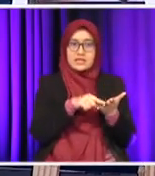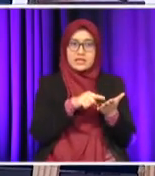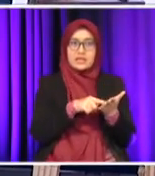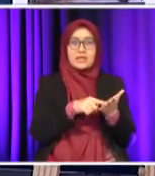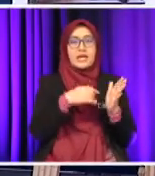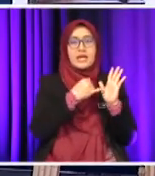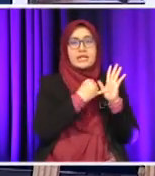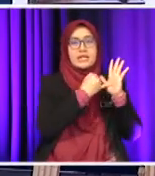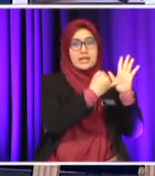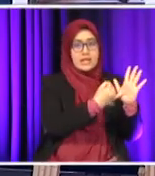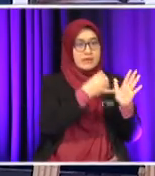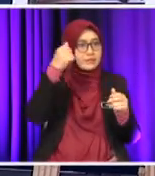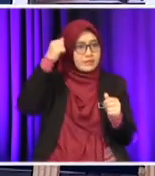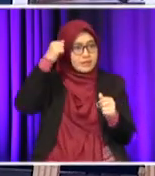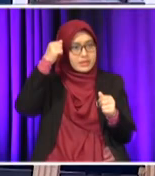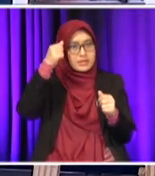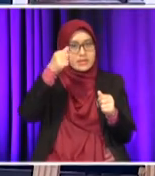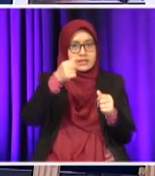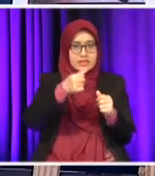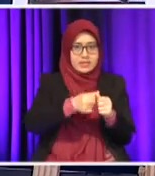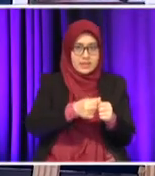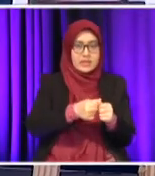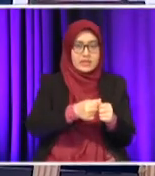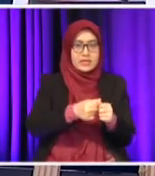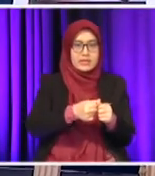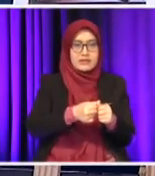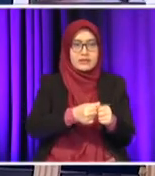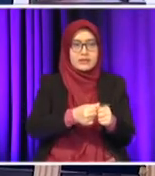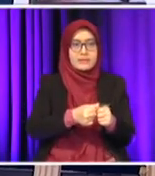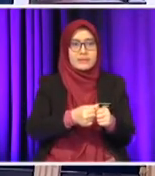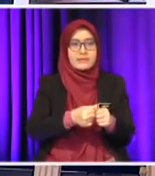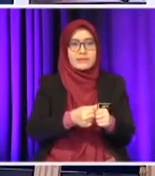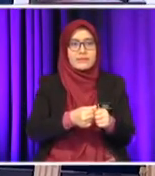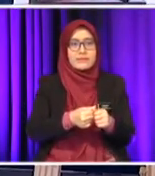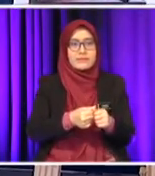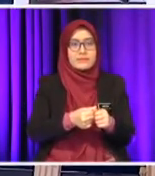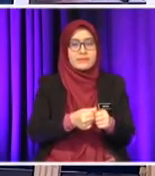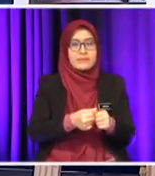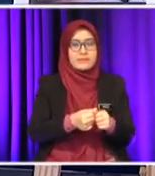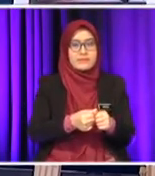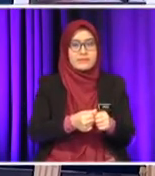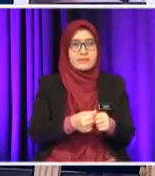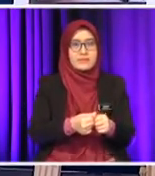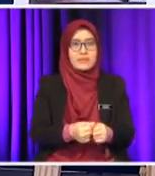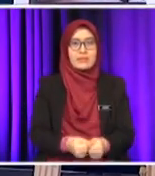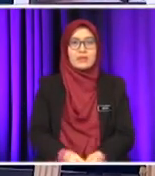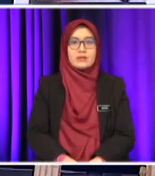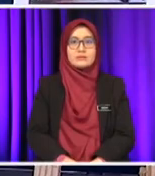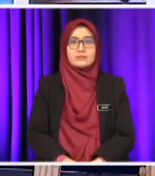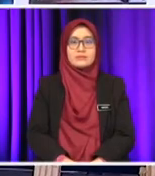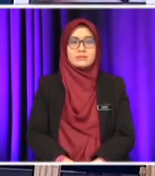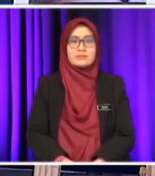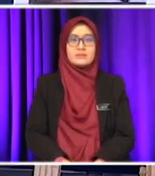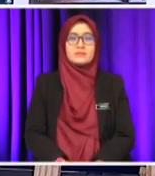ini jadi saya akan Letakkan iklan mengingat dekat bawah ini